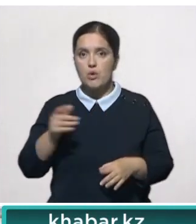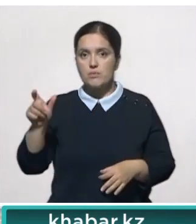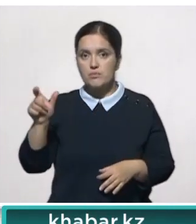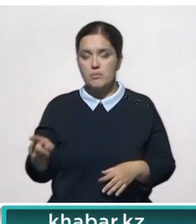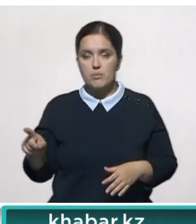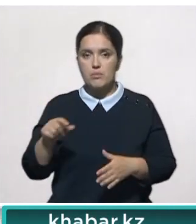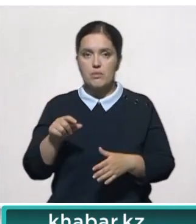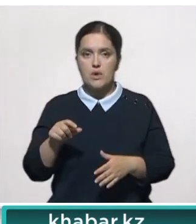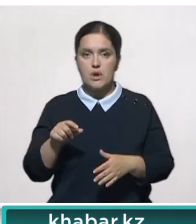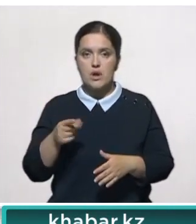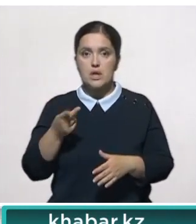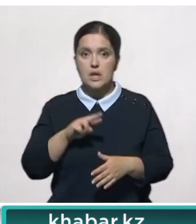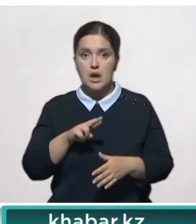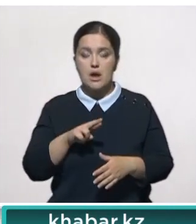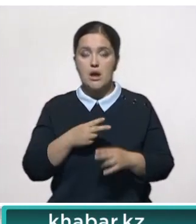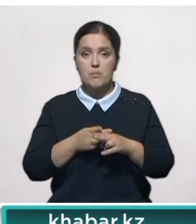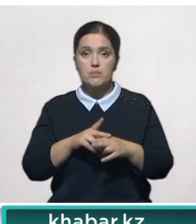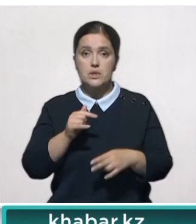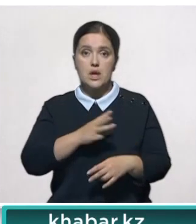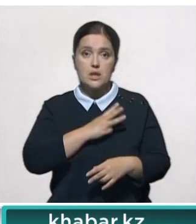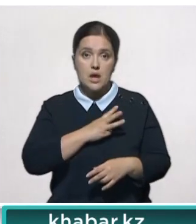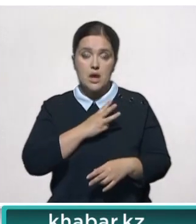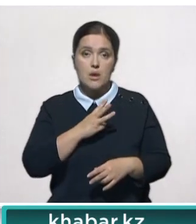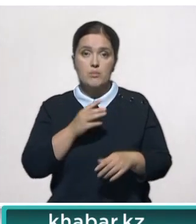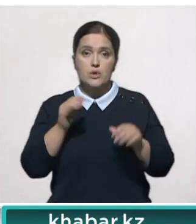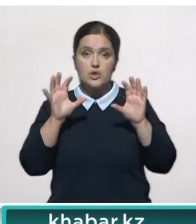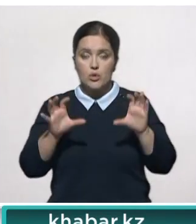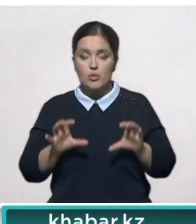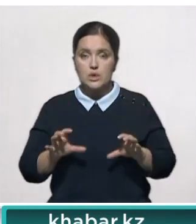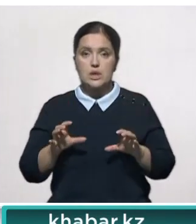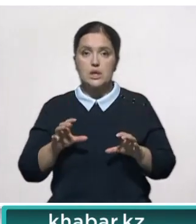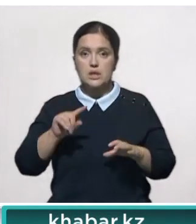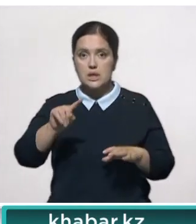мотивации субъектов предпринимательства на добровольное удовлетворение законных требований потребителя